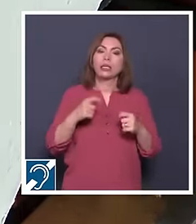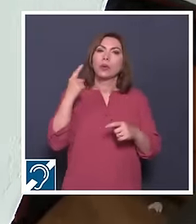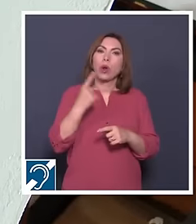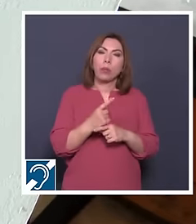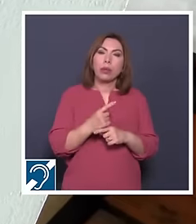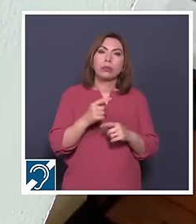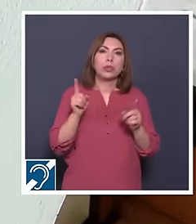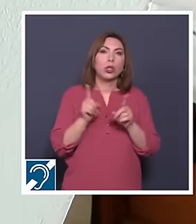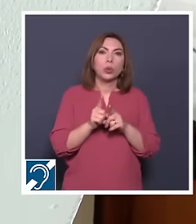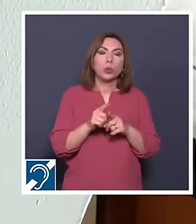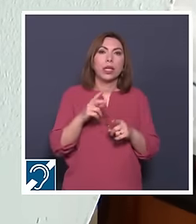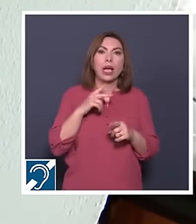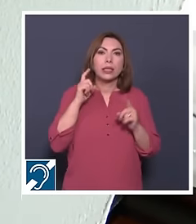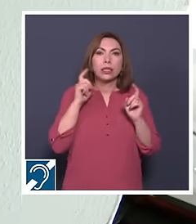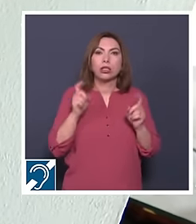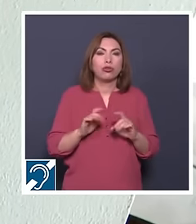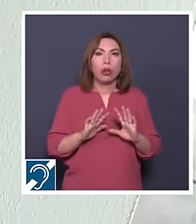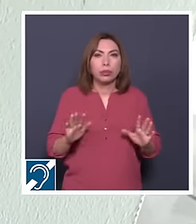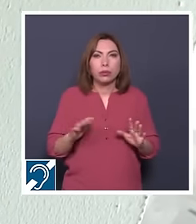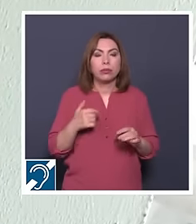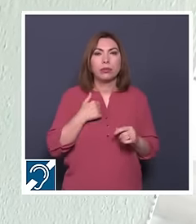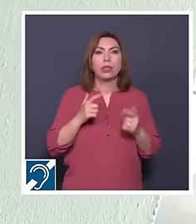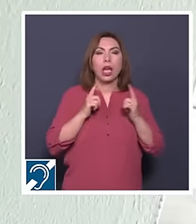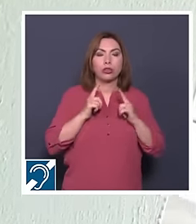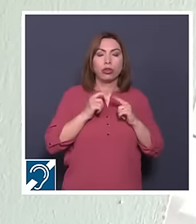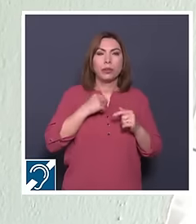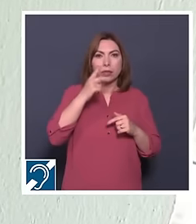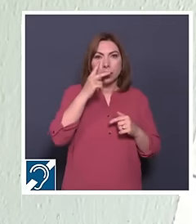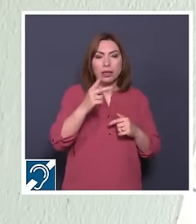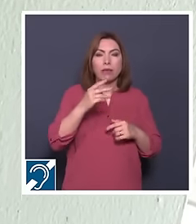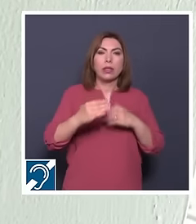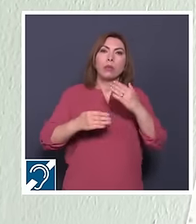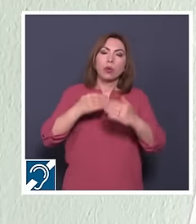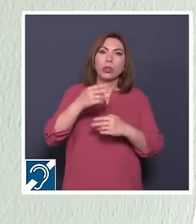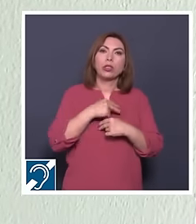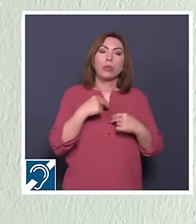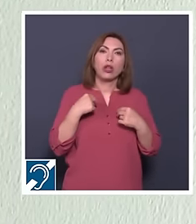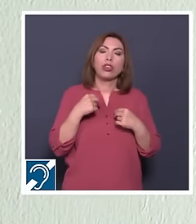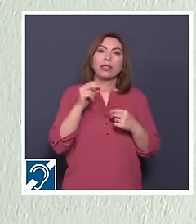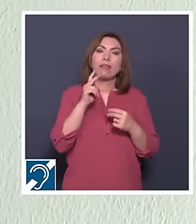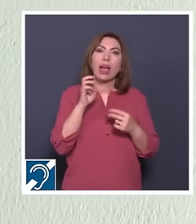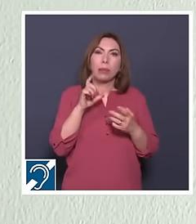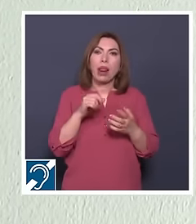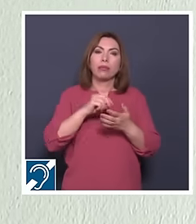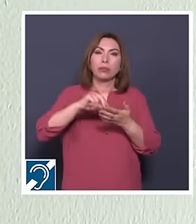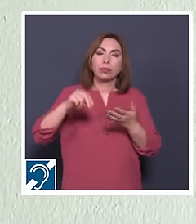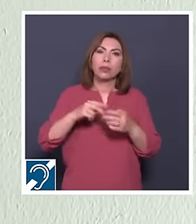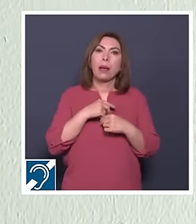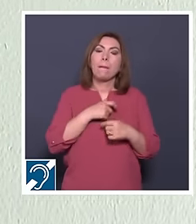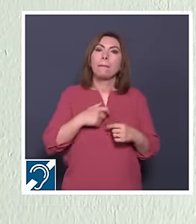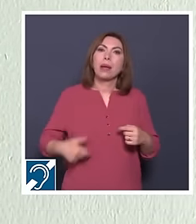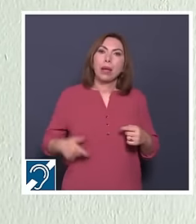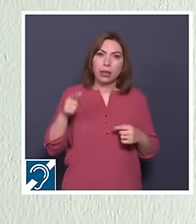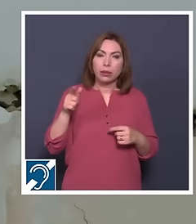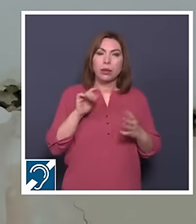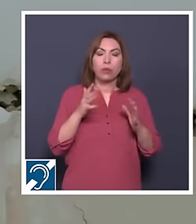obligatorie, pe scurt, iese degeaba. Aștept să vedem următoarele procese verbale emise de primărie, poate că